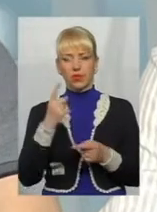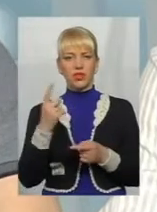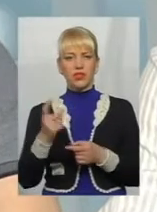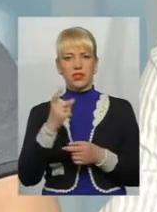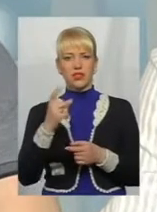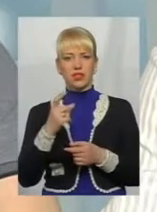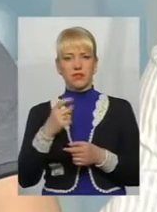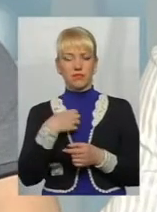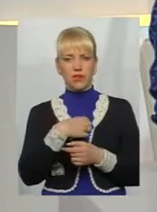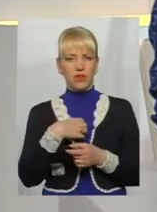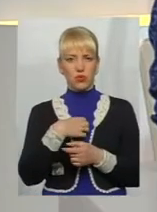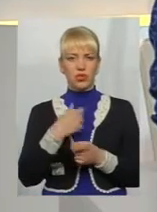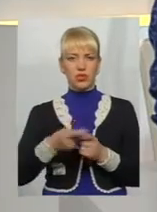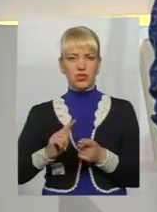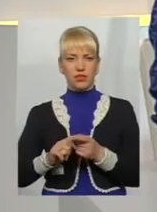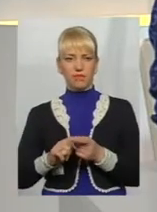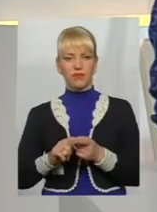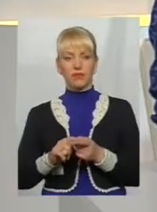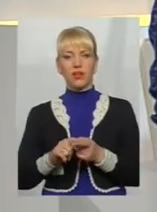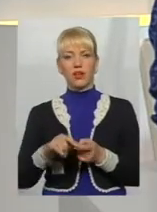таких привілюючих. Це, дивіться, у нас